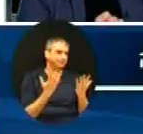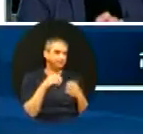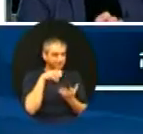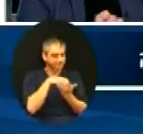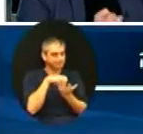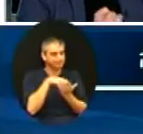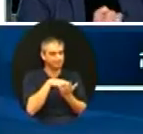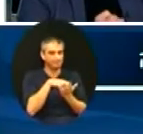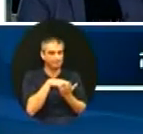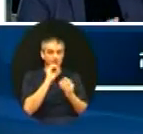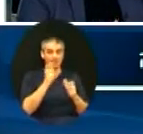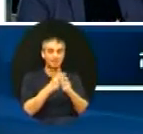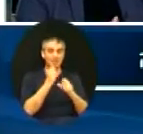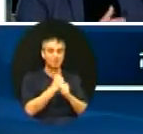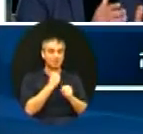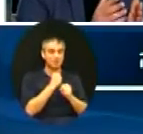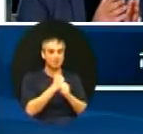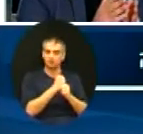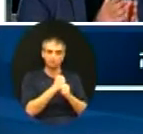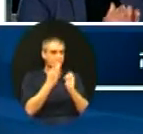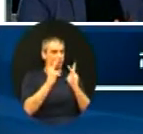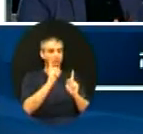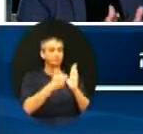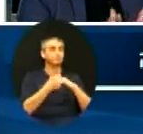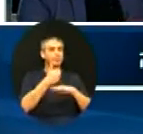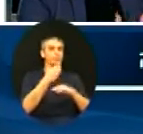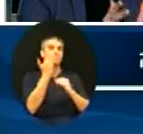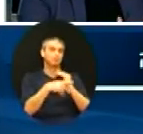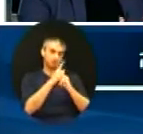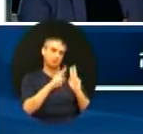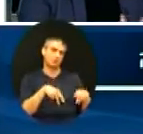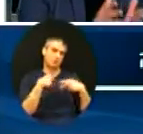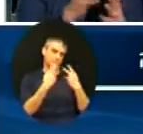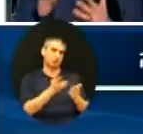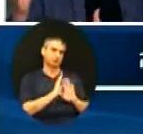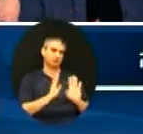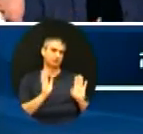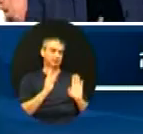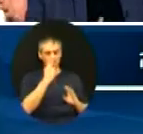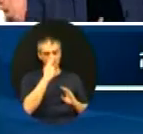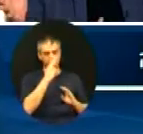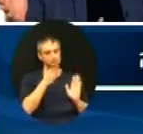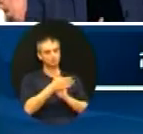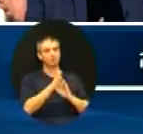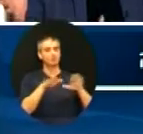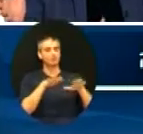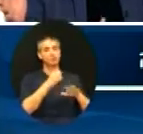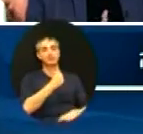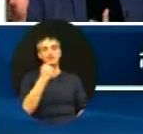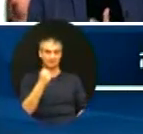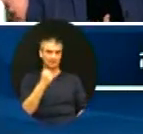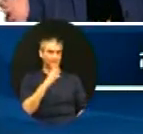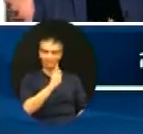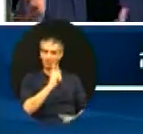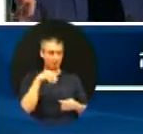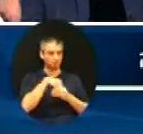בגרעין של מפלגת העבודה, שלא משנה מי עומד בראשה, בסופו של דבר היא חוזרת לנסות ולהיכנס לממשלת הימין, במידה